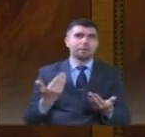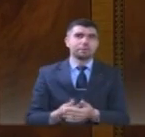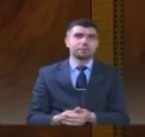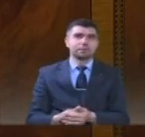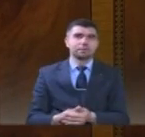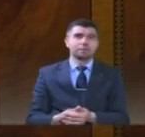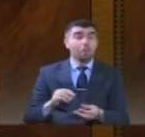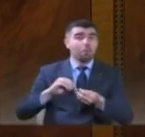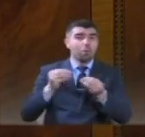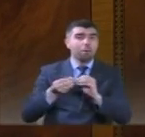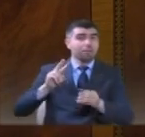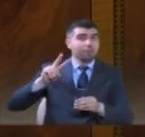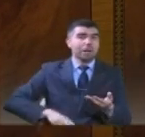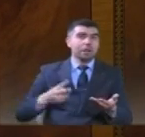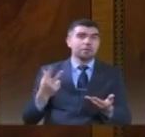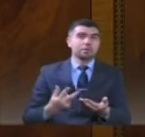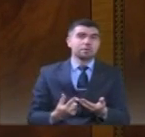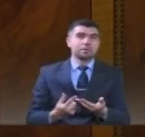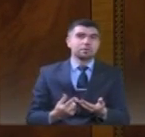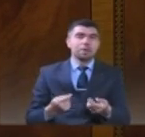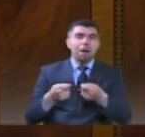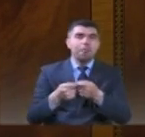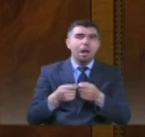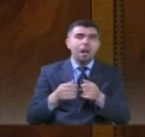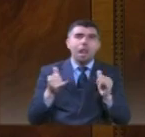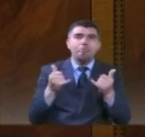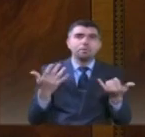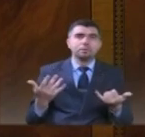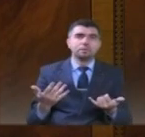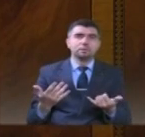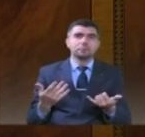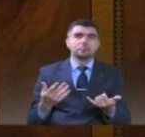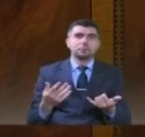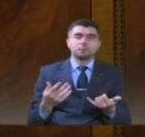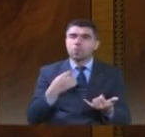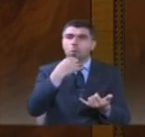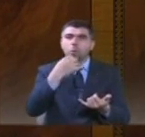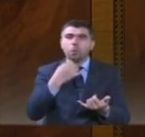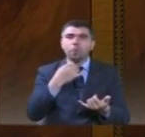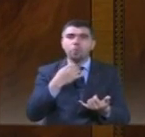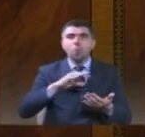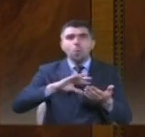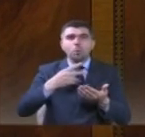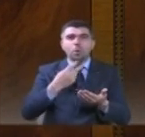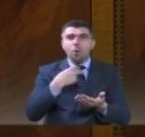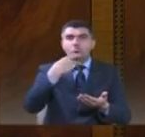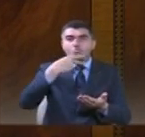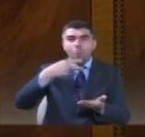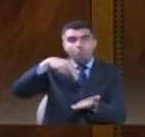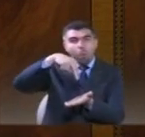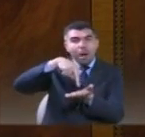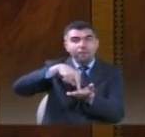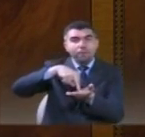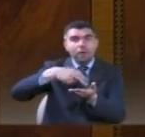هذا مشكل، معناه انه كلنا كنلعبوا، ماشي معقول هذا الشيء هذا. فاللي غيقول شي حاجه هنايا معقوله